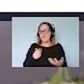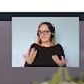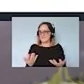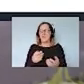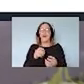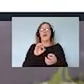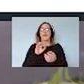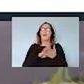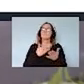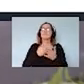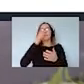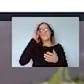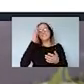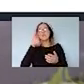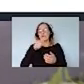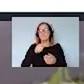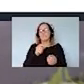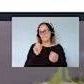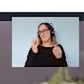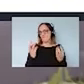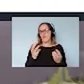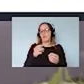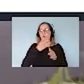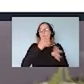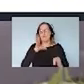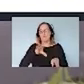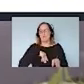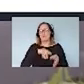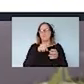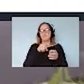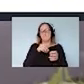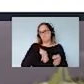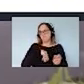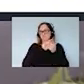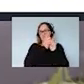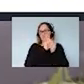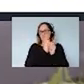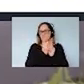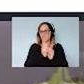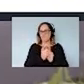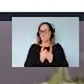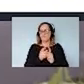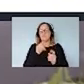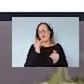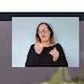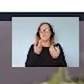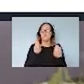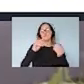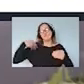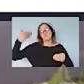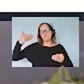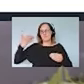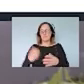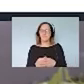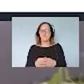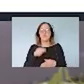Natomiast w przypadku nauki fizyki to jest istotne, że ta kolejność jest istotna dla różnych wykładowców, jak coś chcą przedstawić. I